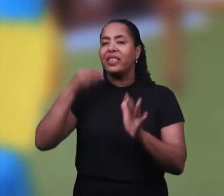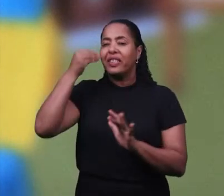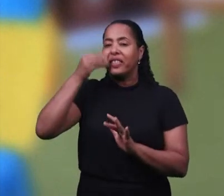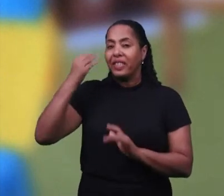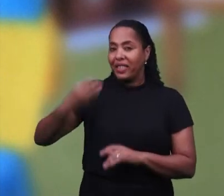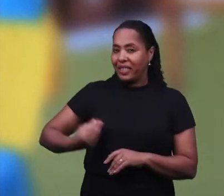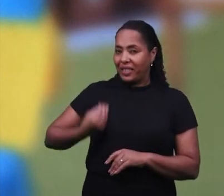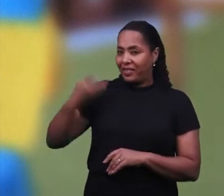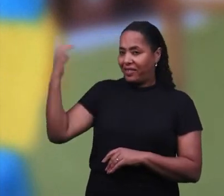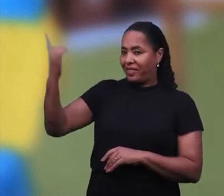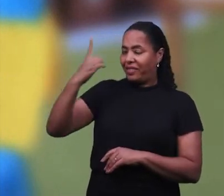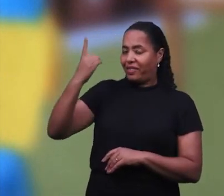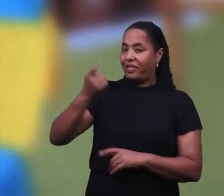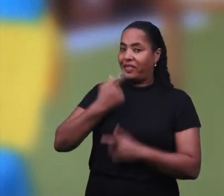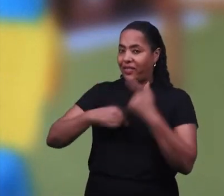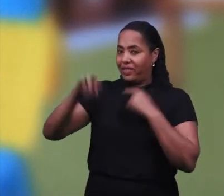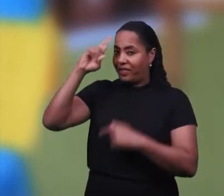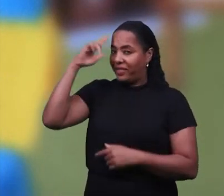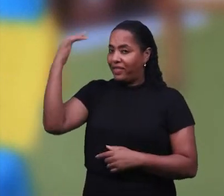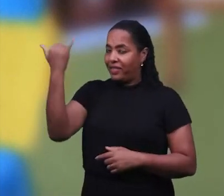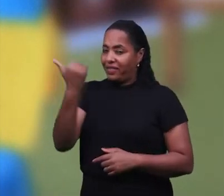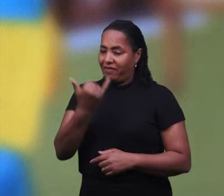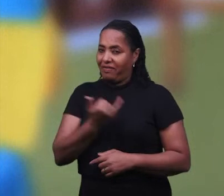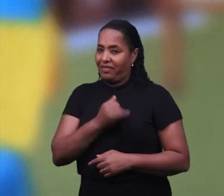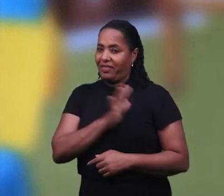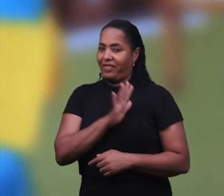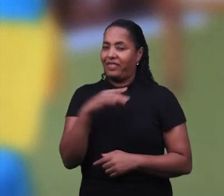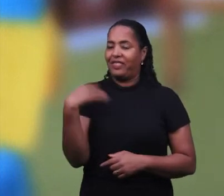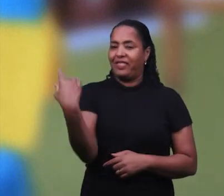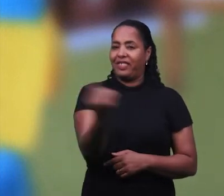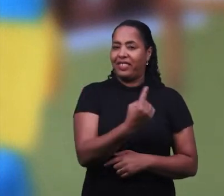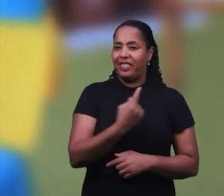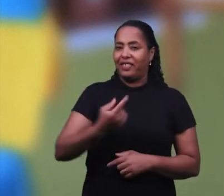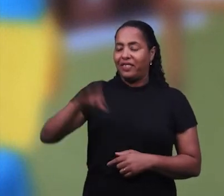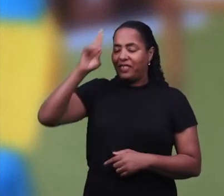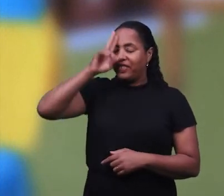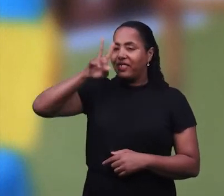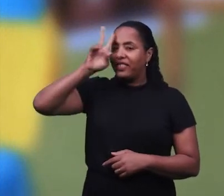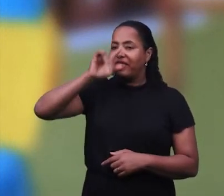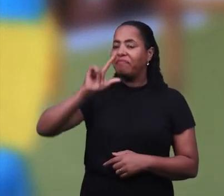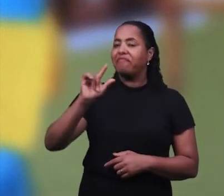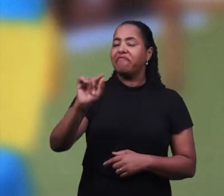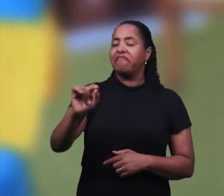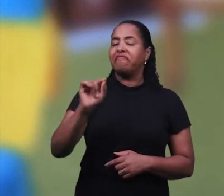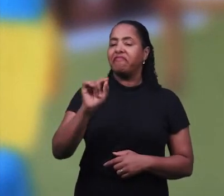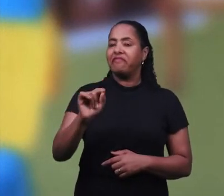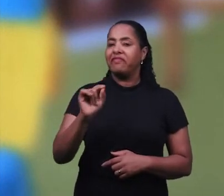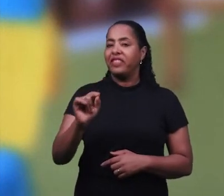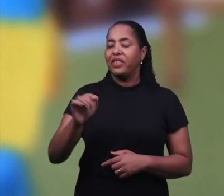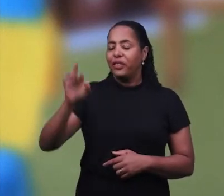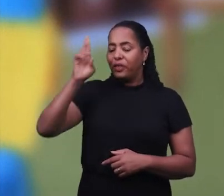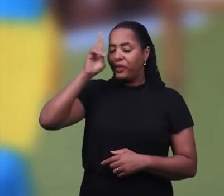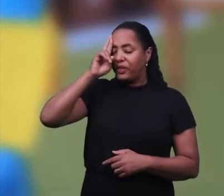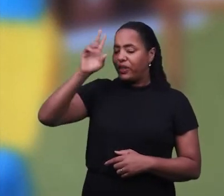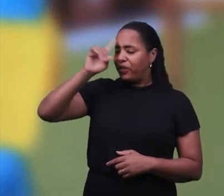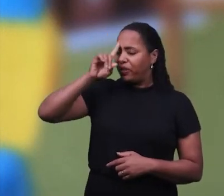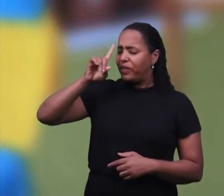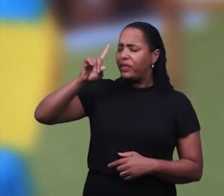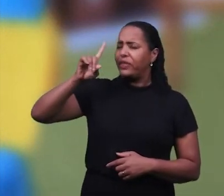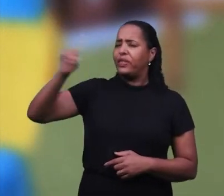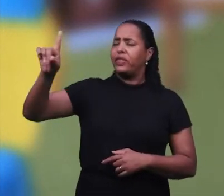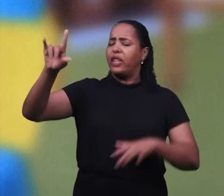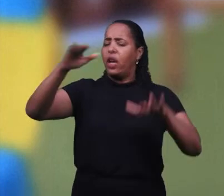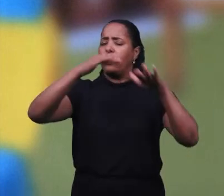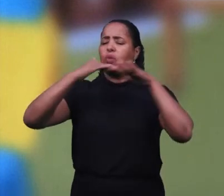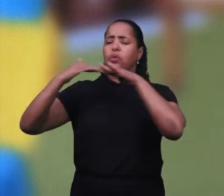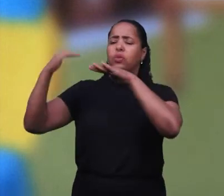l'expérience de David. Le Seigneur veut parler à notre cœur. Le Seigneur, il nous rappelle que lui, il est